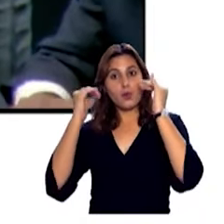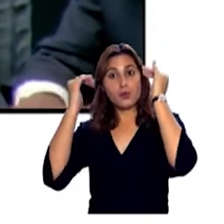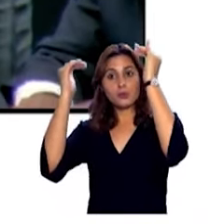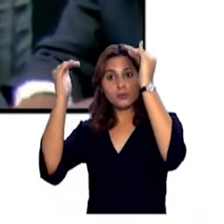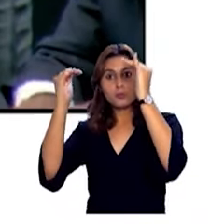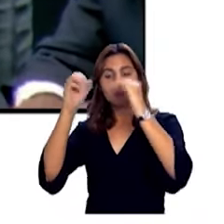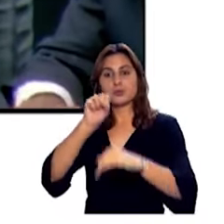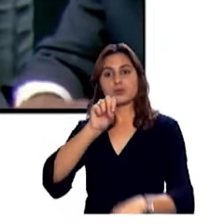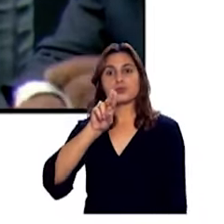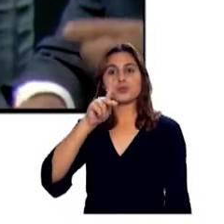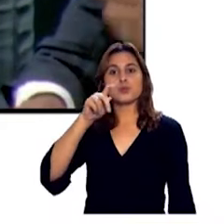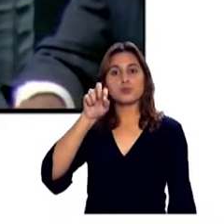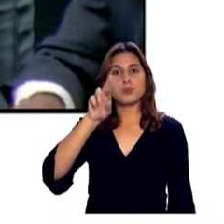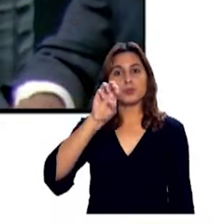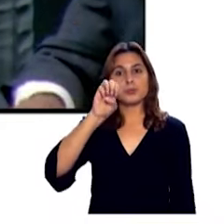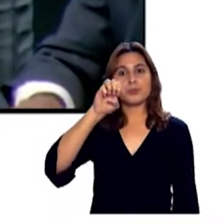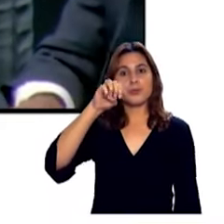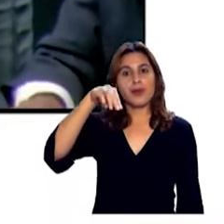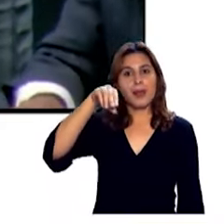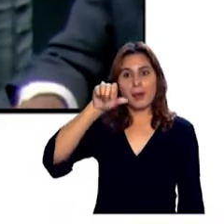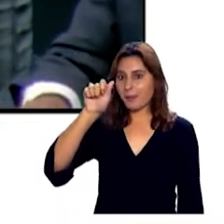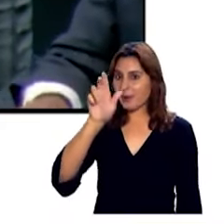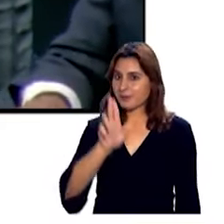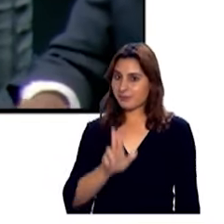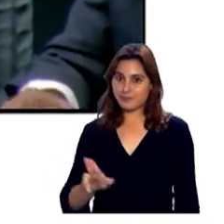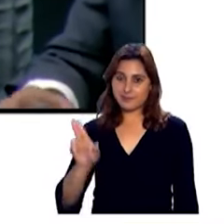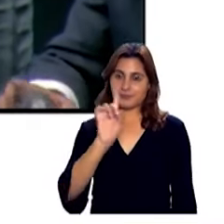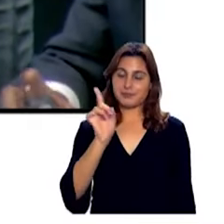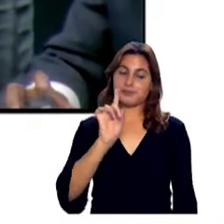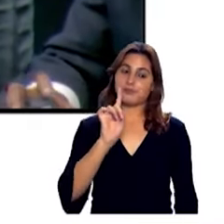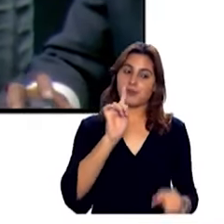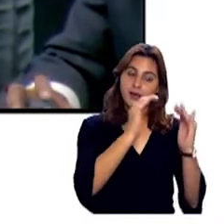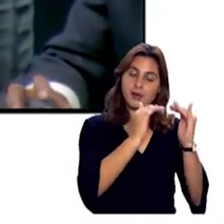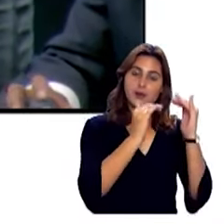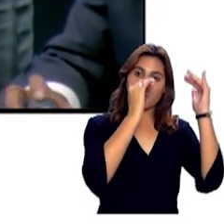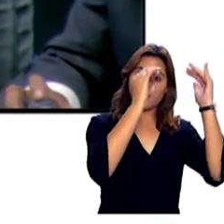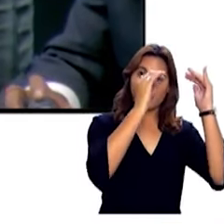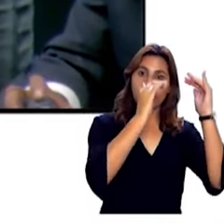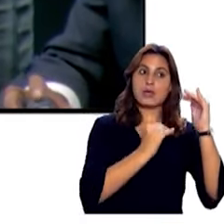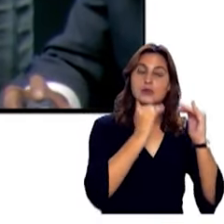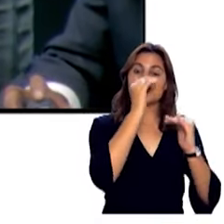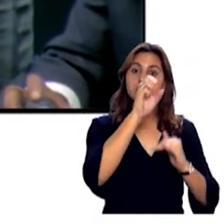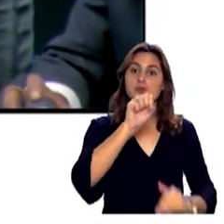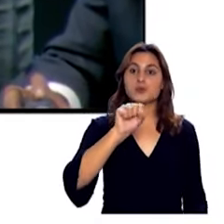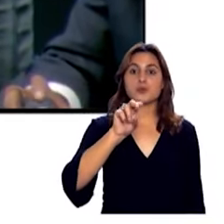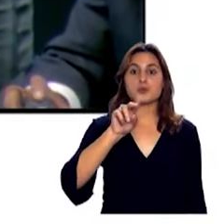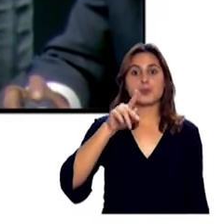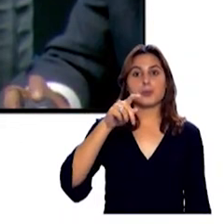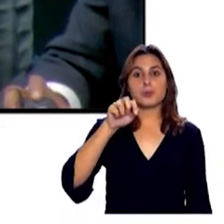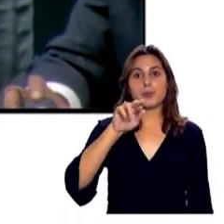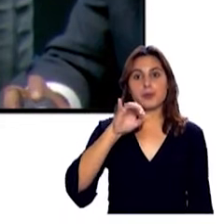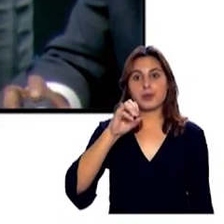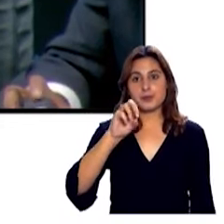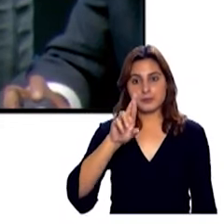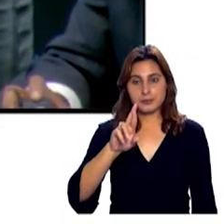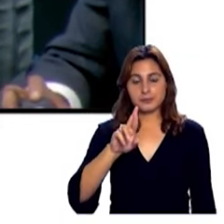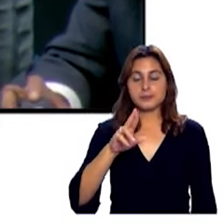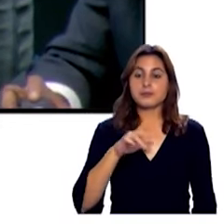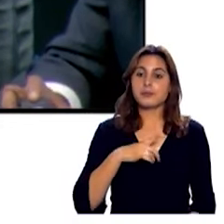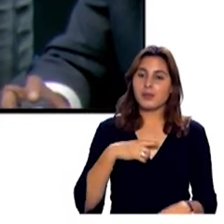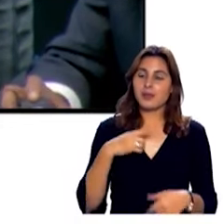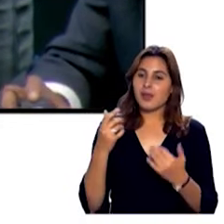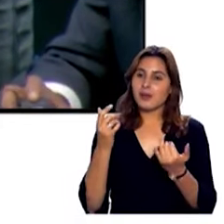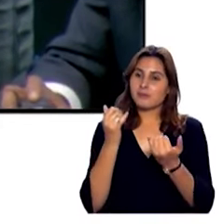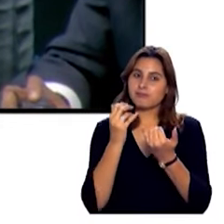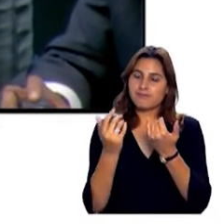cour suprême la cour de cassation a certaines particularités qui je crois Il est utile de rappeler CE